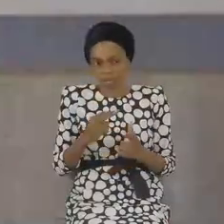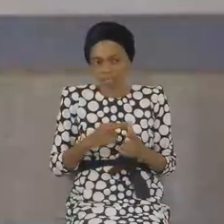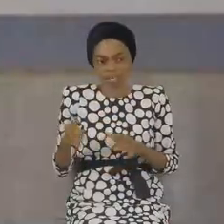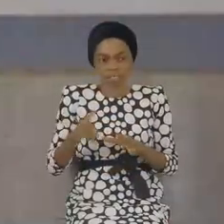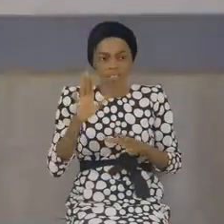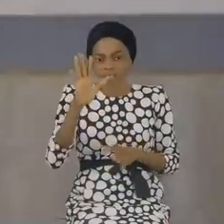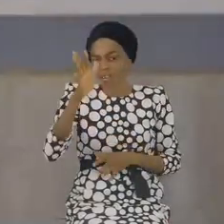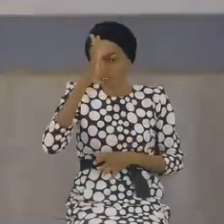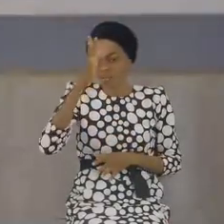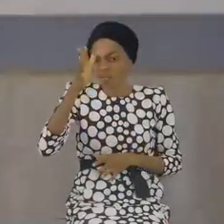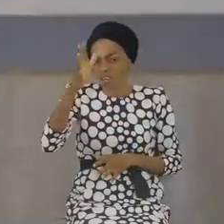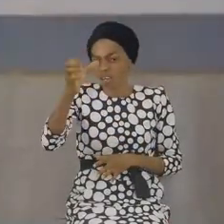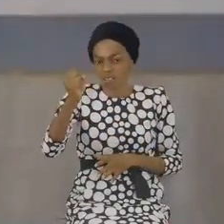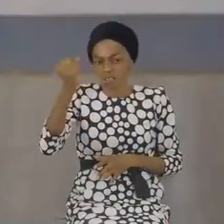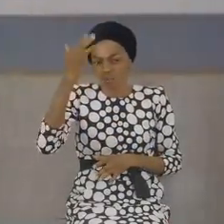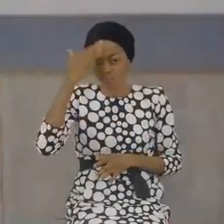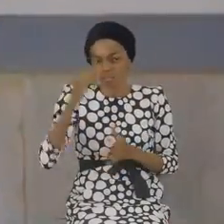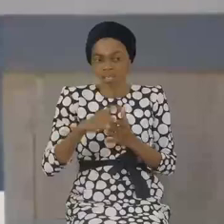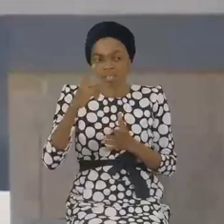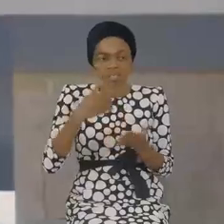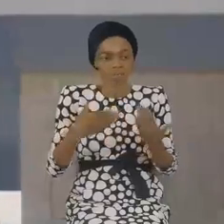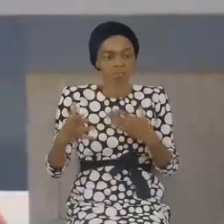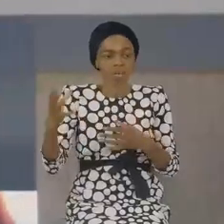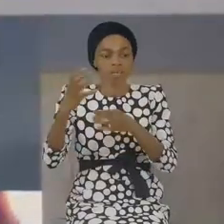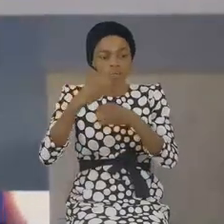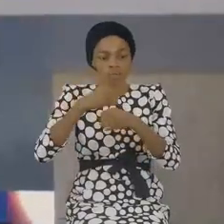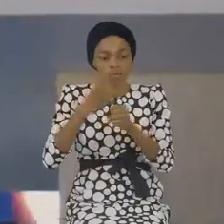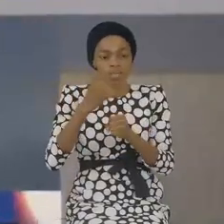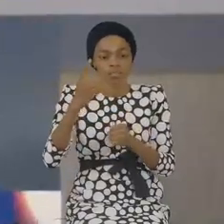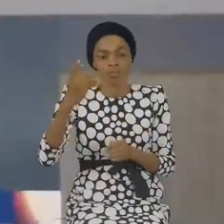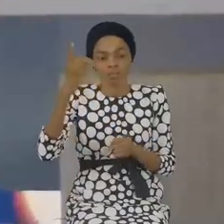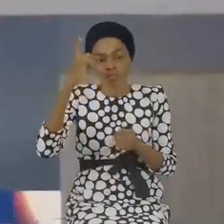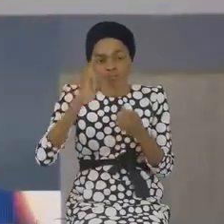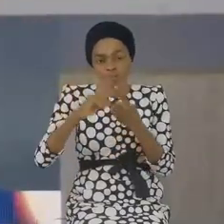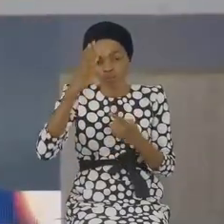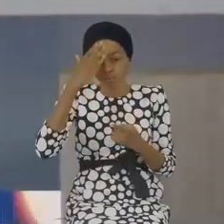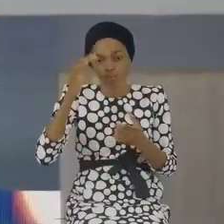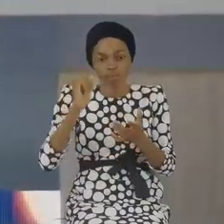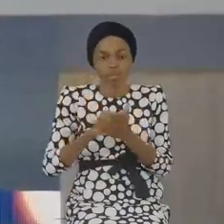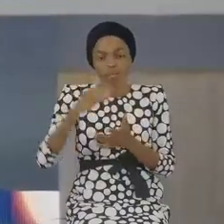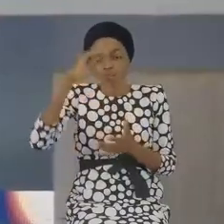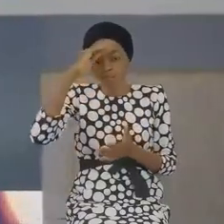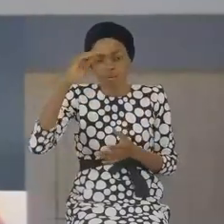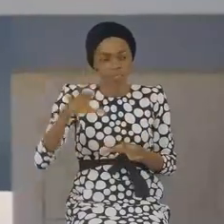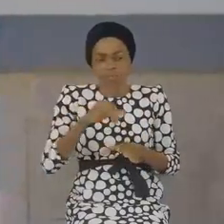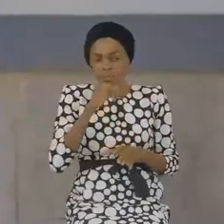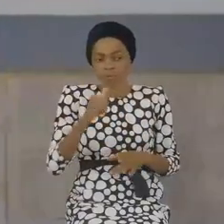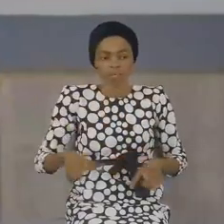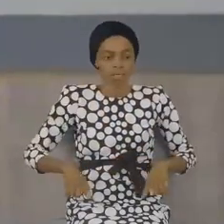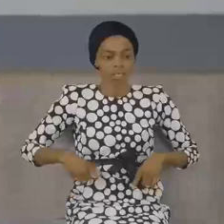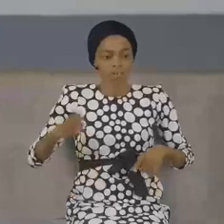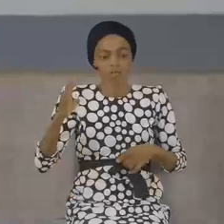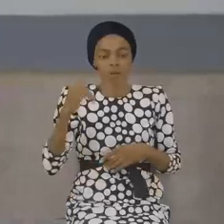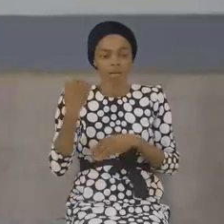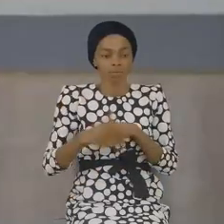pain seulement, mais que l'homme vit de tout ce qui sort de la bouche de